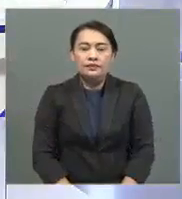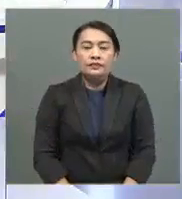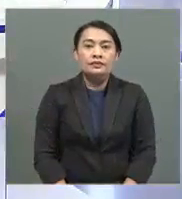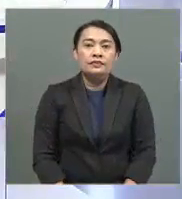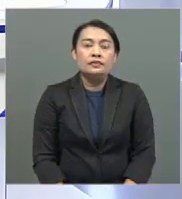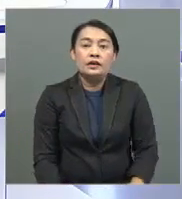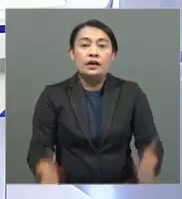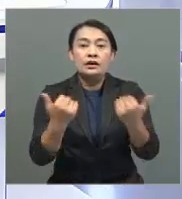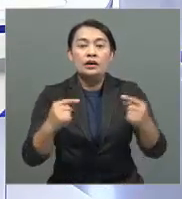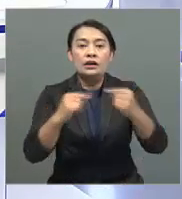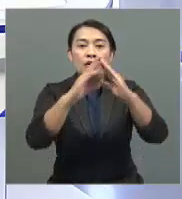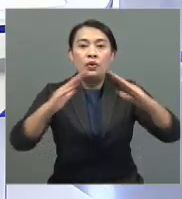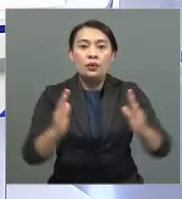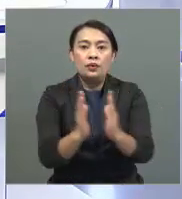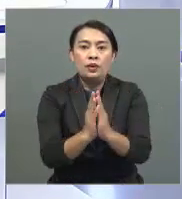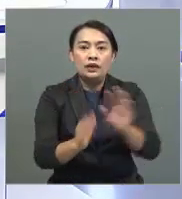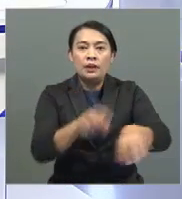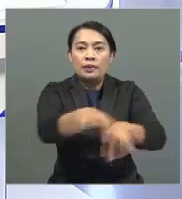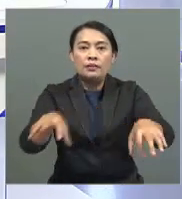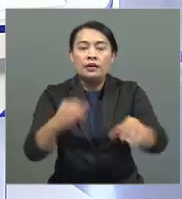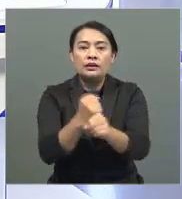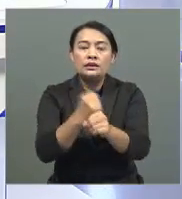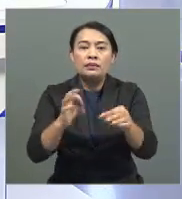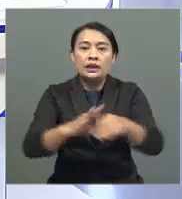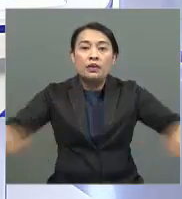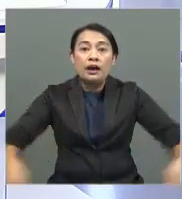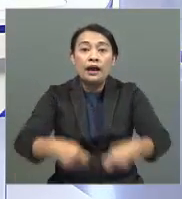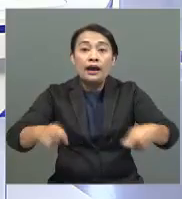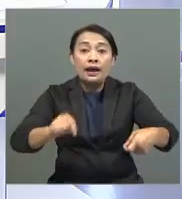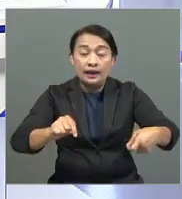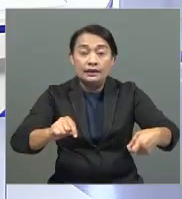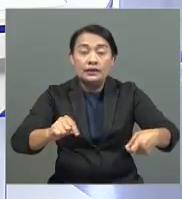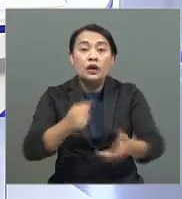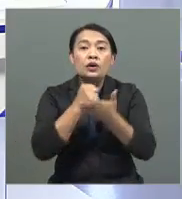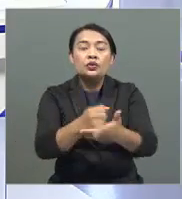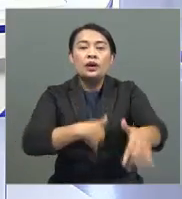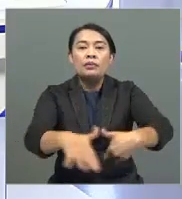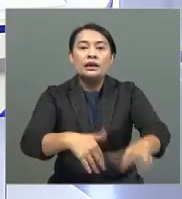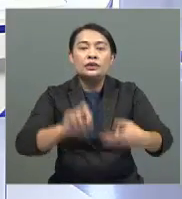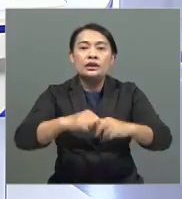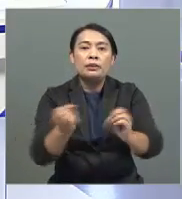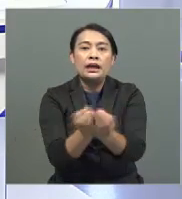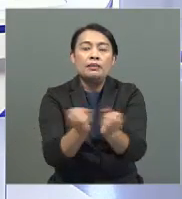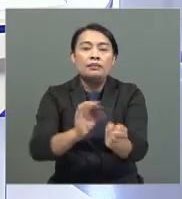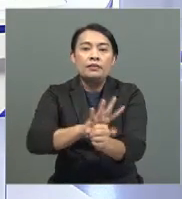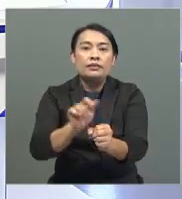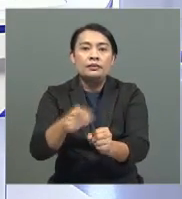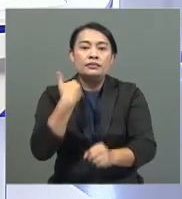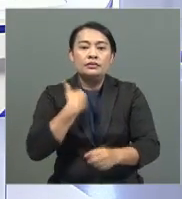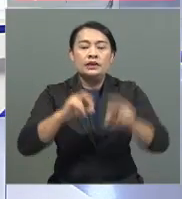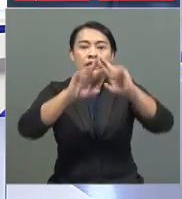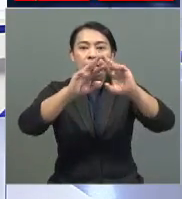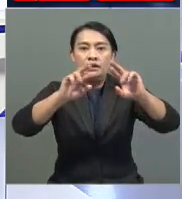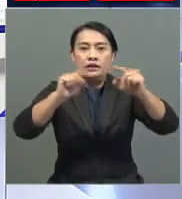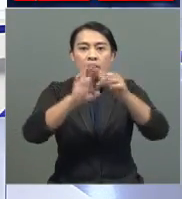ตอนนี้ถ้าพูดถึงหลายๆวัดเนี่ยก็มีการจัดตั้งโรงทานเพื่อที่จะเข้าไปช่วยเหลือพี่น้องประชาชนนะคะที่ได้รับผลกระทบจากโควิด-19 ด้วยต